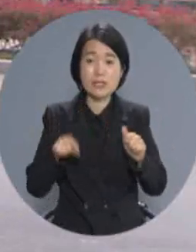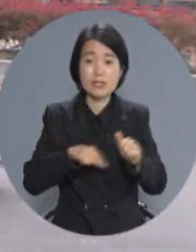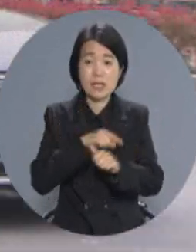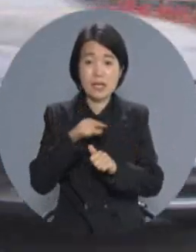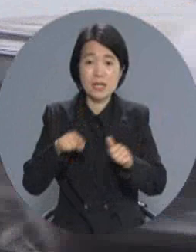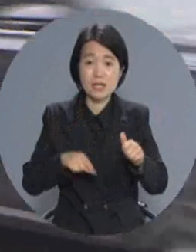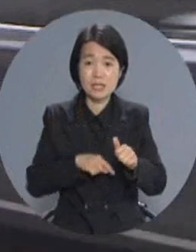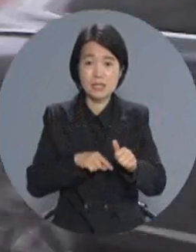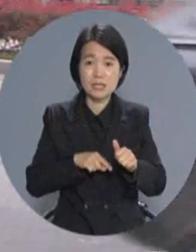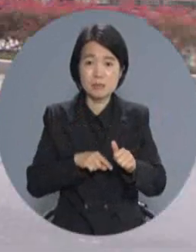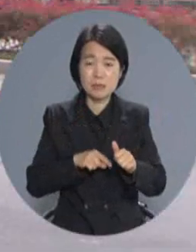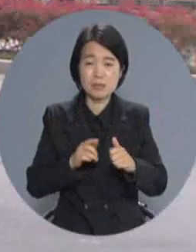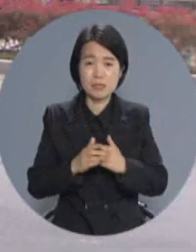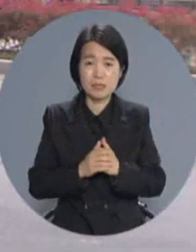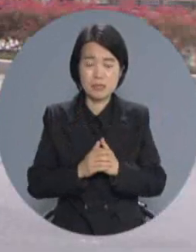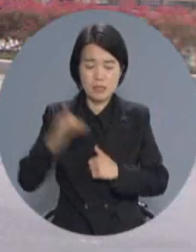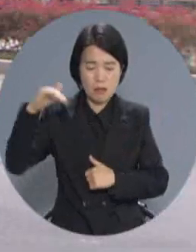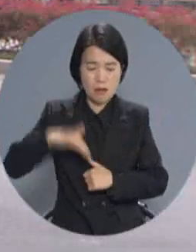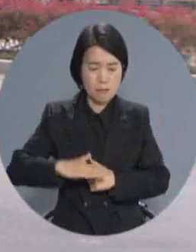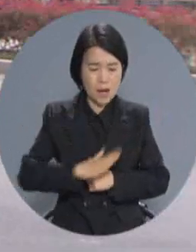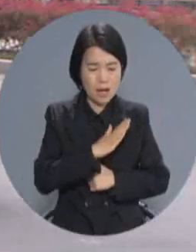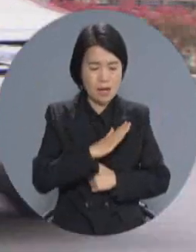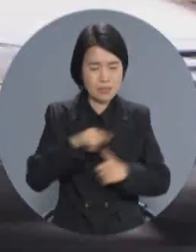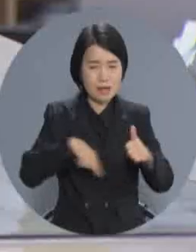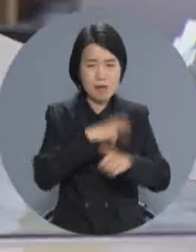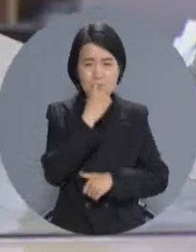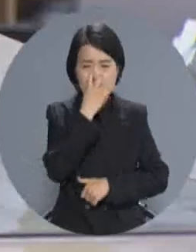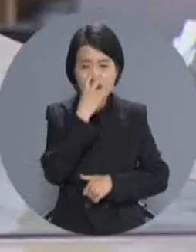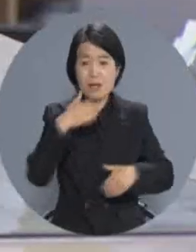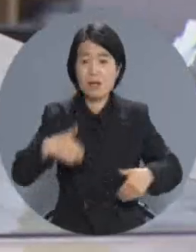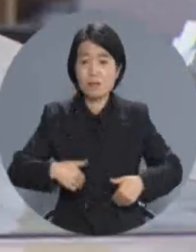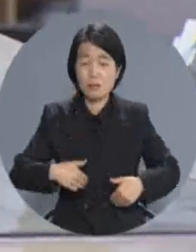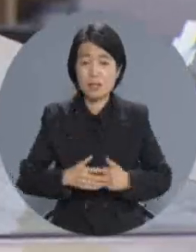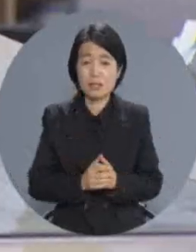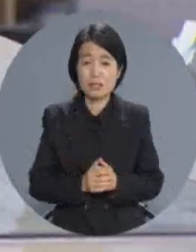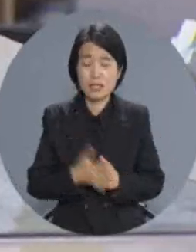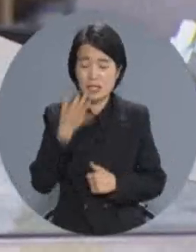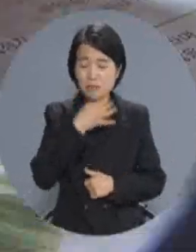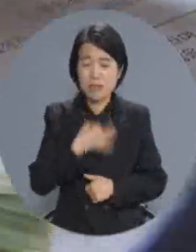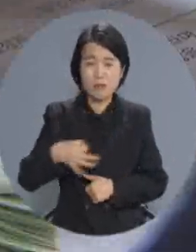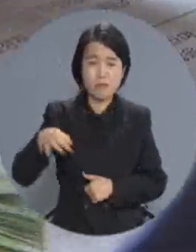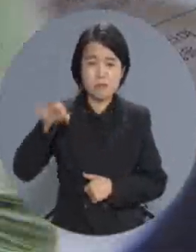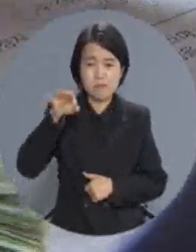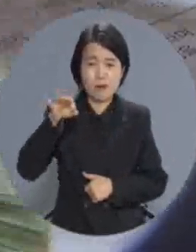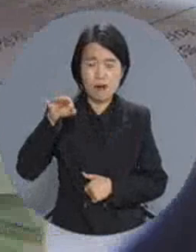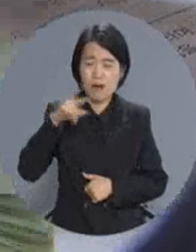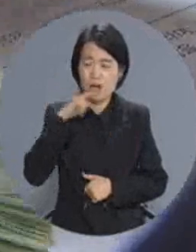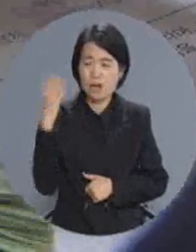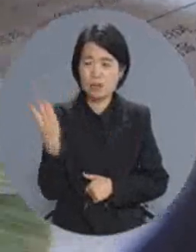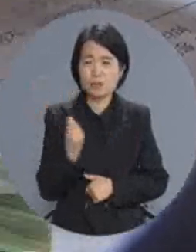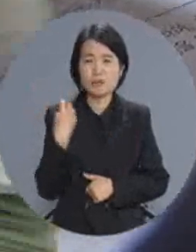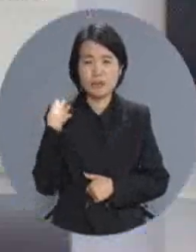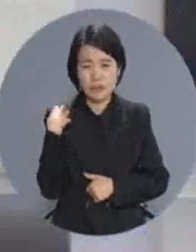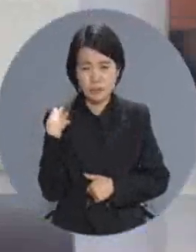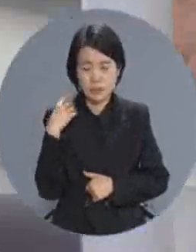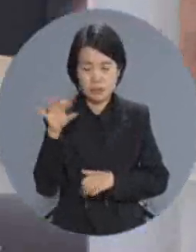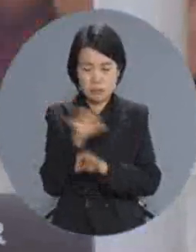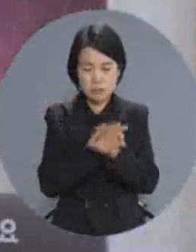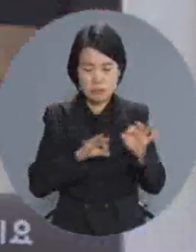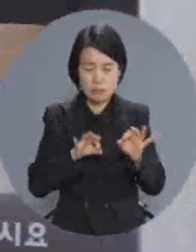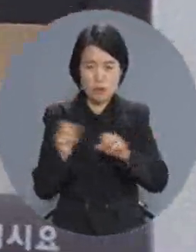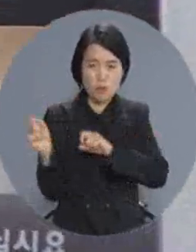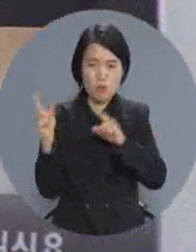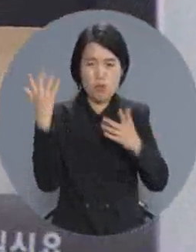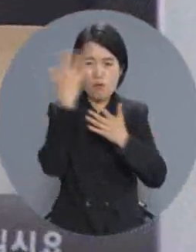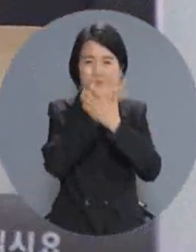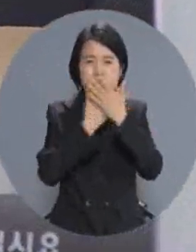있지만 반등이 지속될지는 더 지켜봐야 합니다. 여전히 금리가 높아 대출 부담이 있는 데다 경기 회복세도